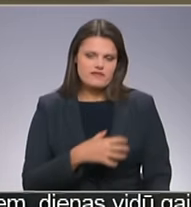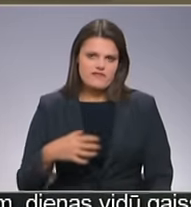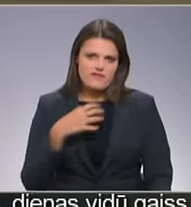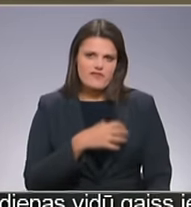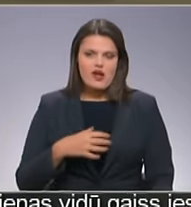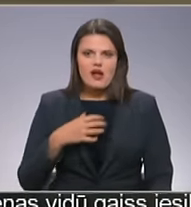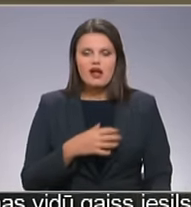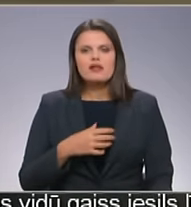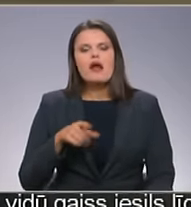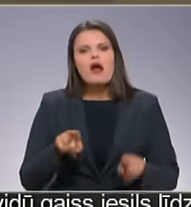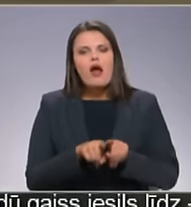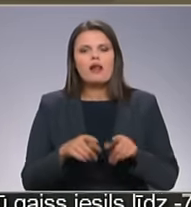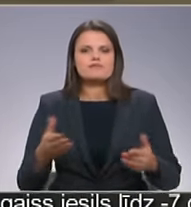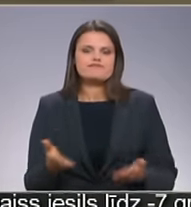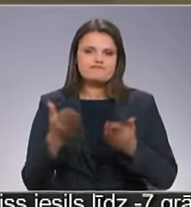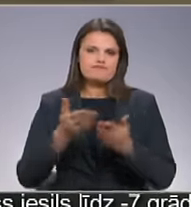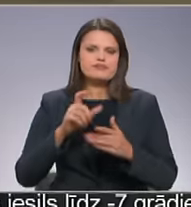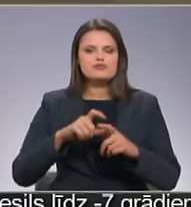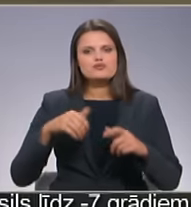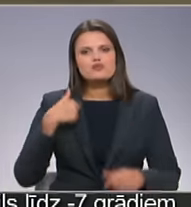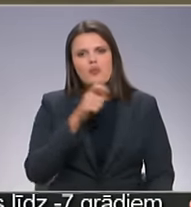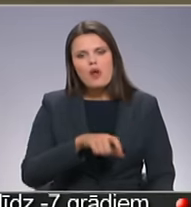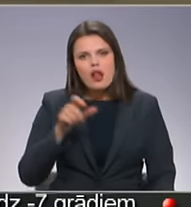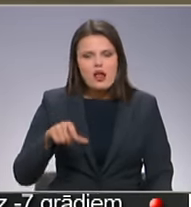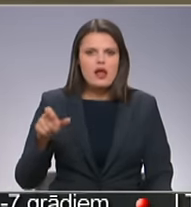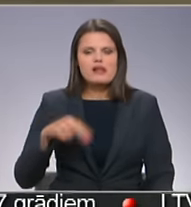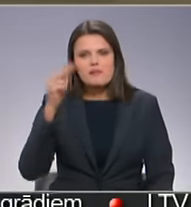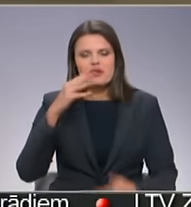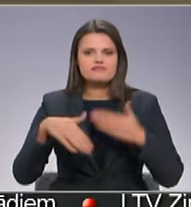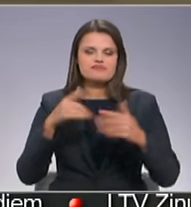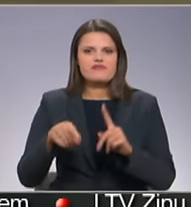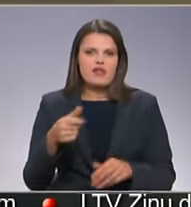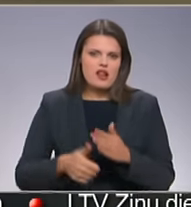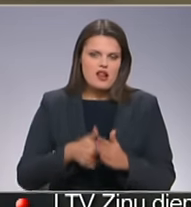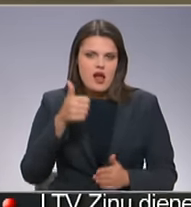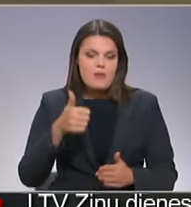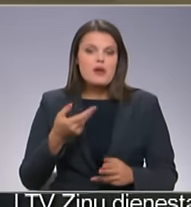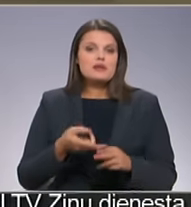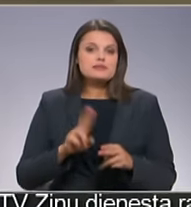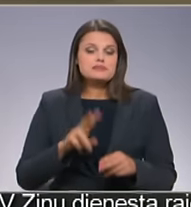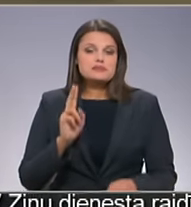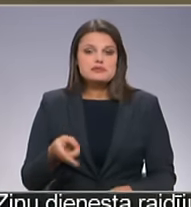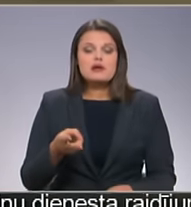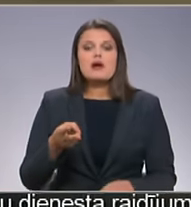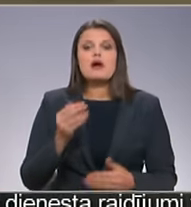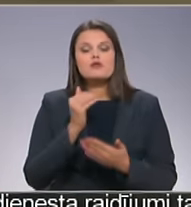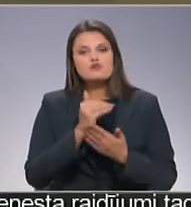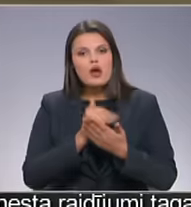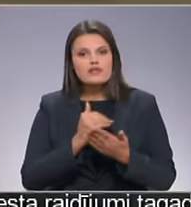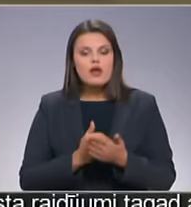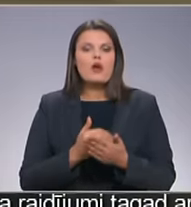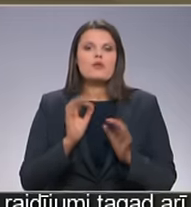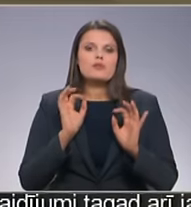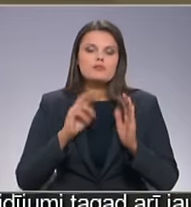nepieciešams, un tas arī motivēs skolēnus mācīties vēl labāk, ja, jo noteikumi